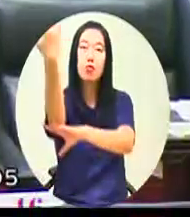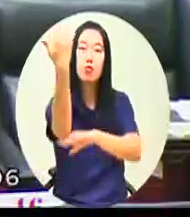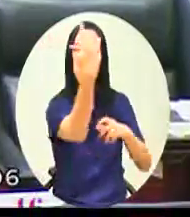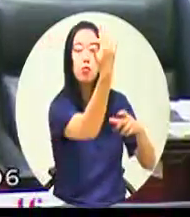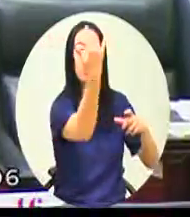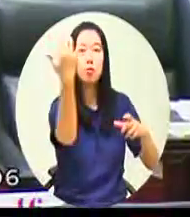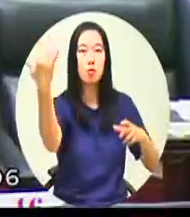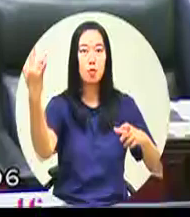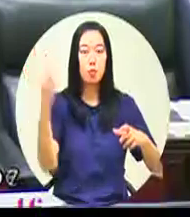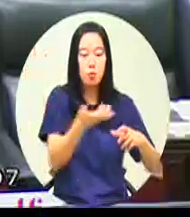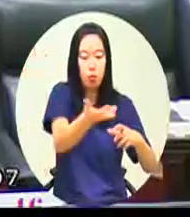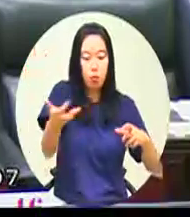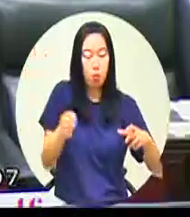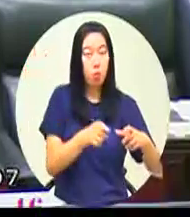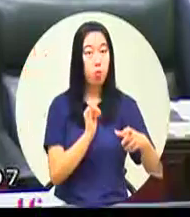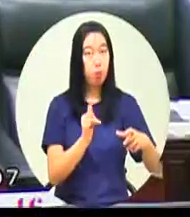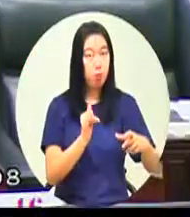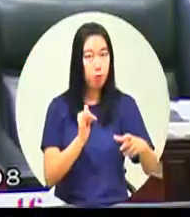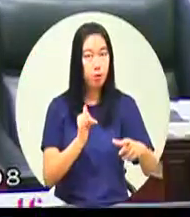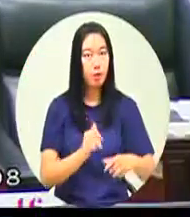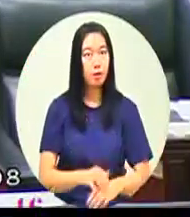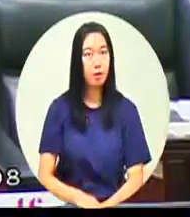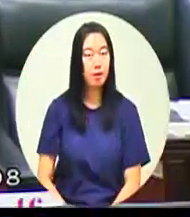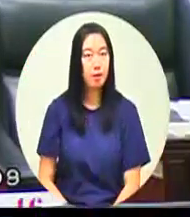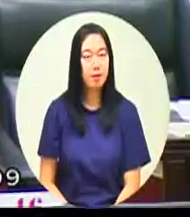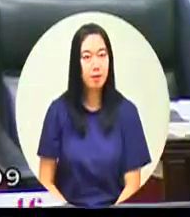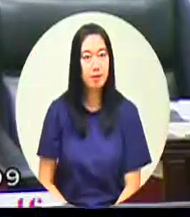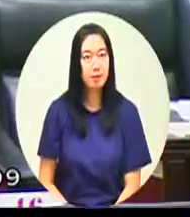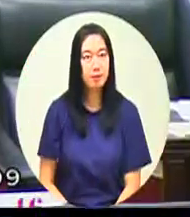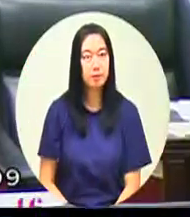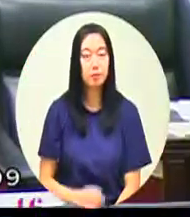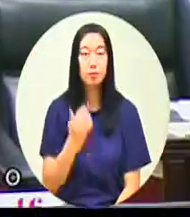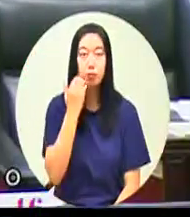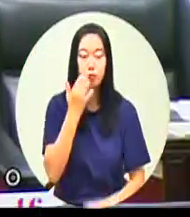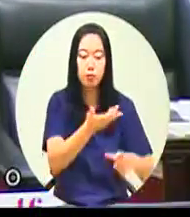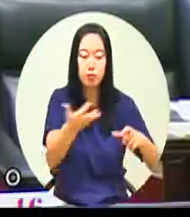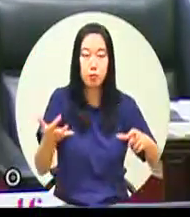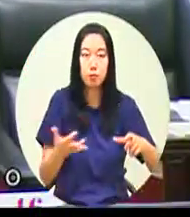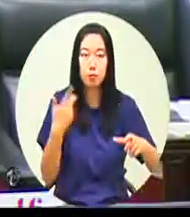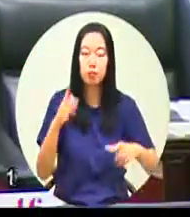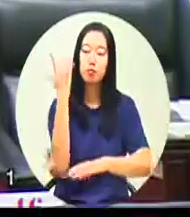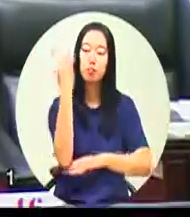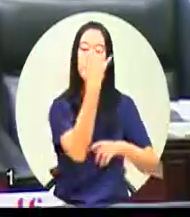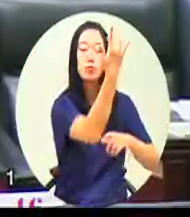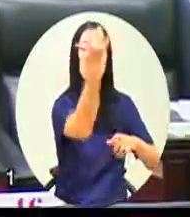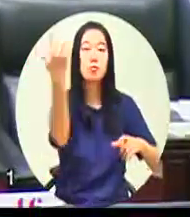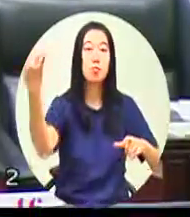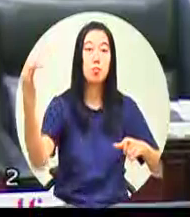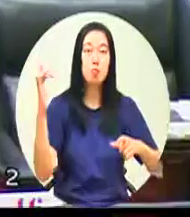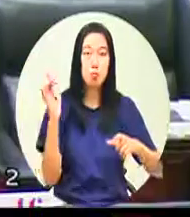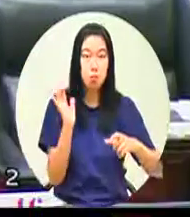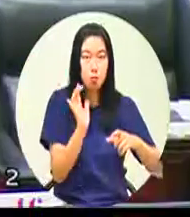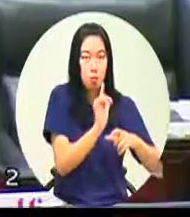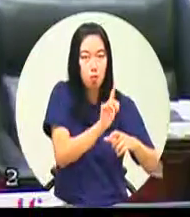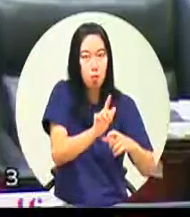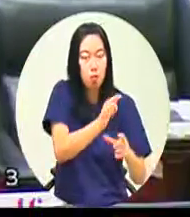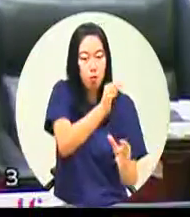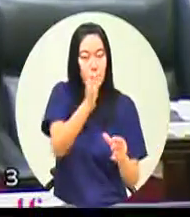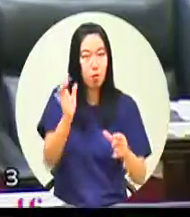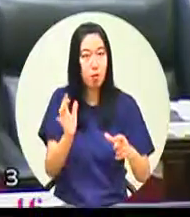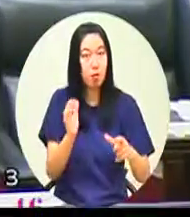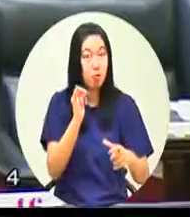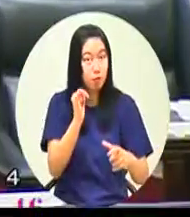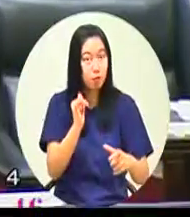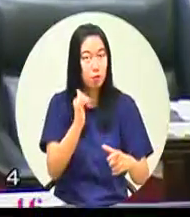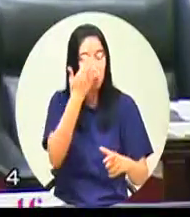无代志。所以伊迄搭生着迄个树啊吼，啊风就无直接降对水面落，所以无影响到伊